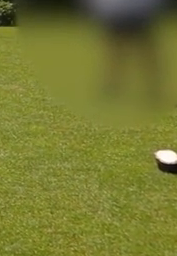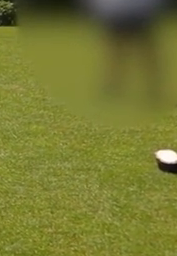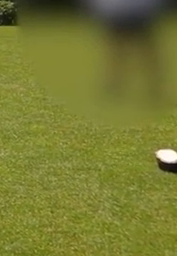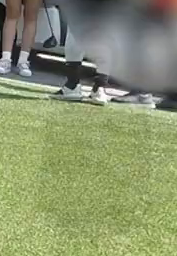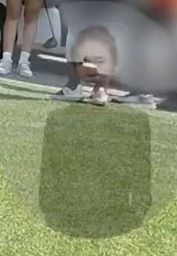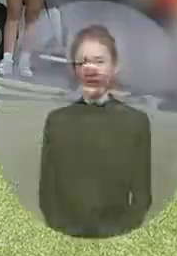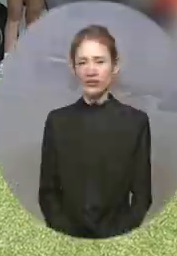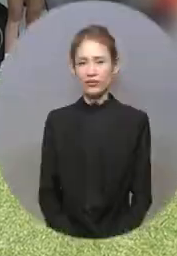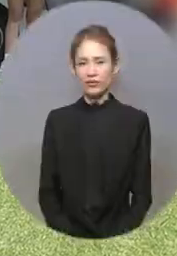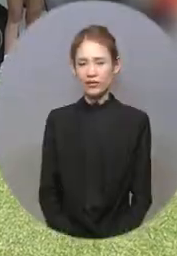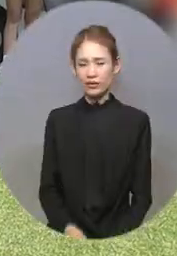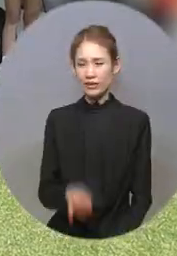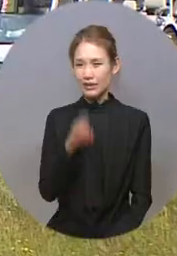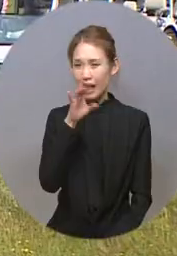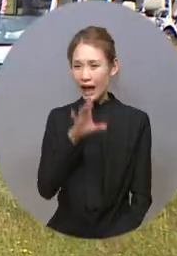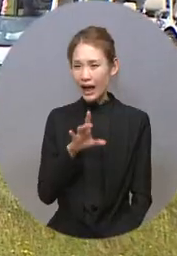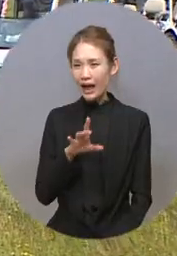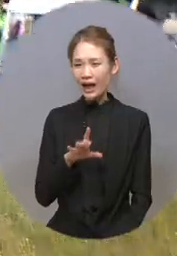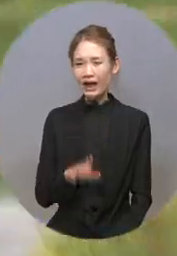안 돼!